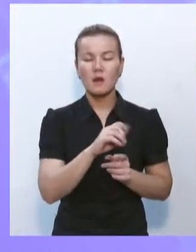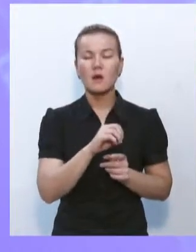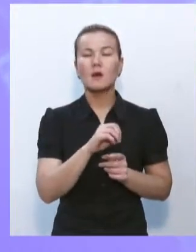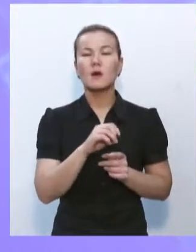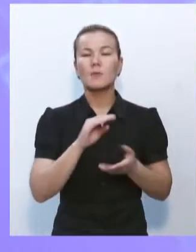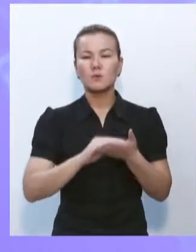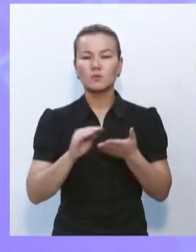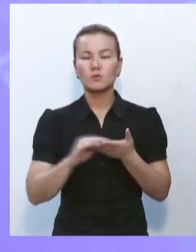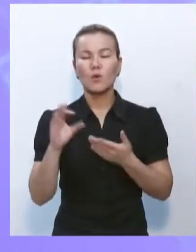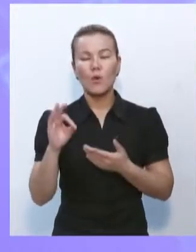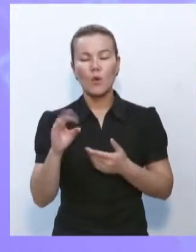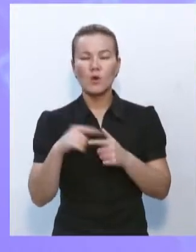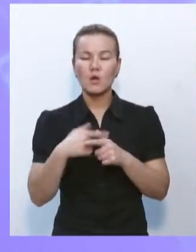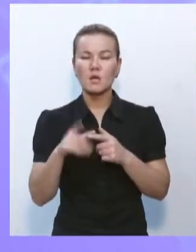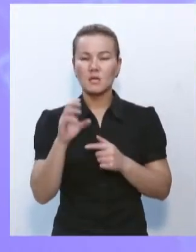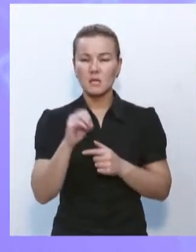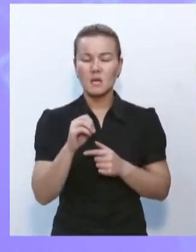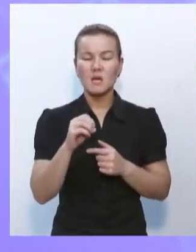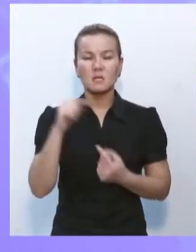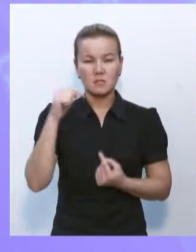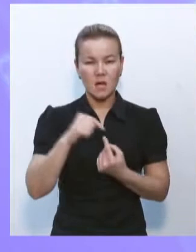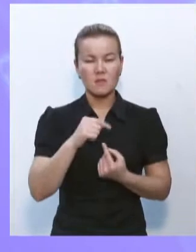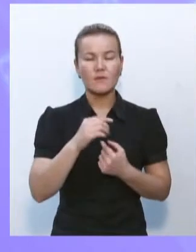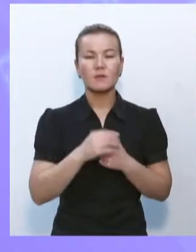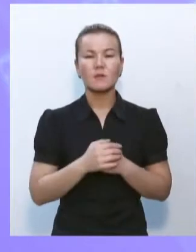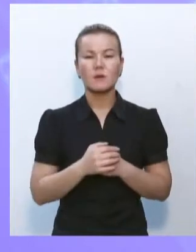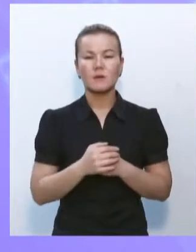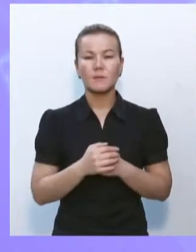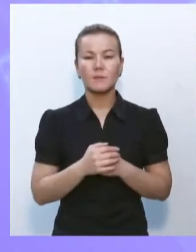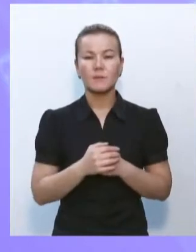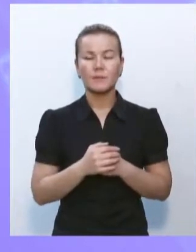пишутся с «о» или «е» соответственно.